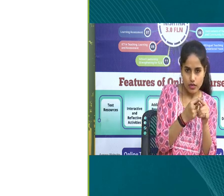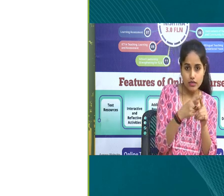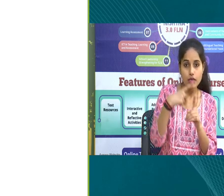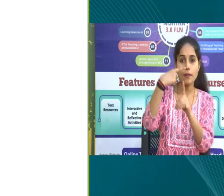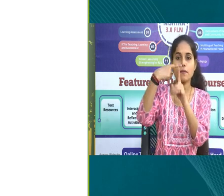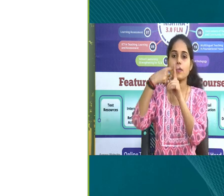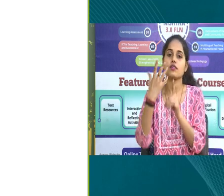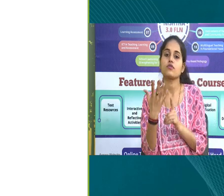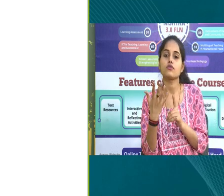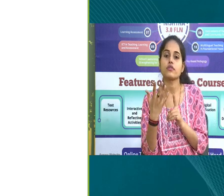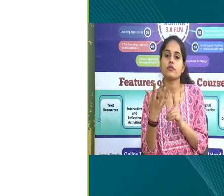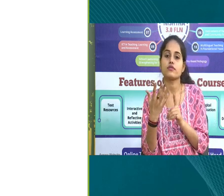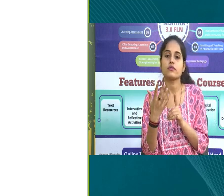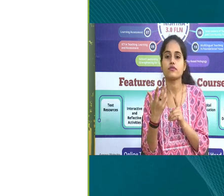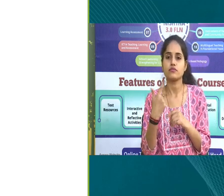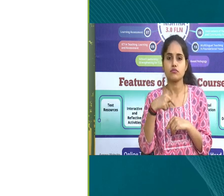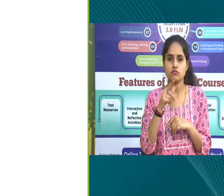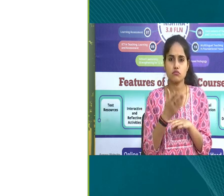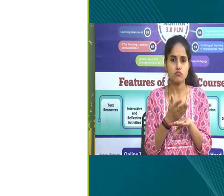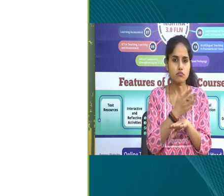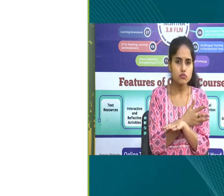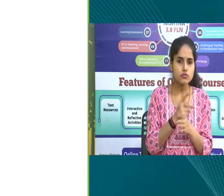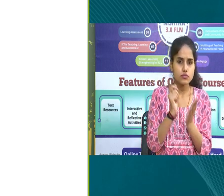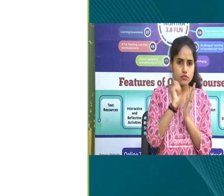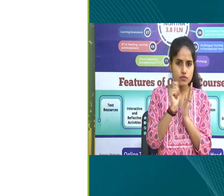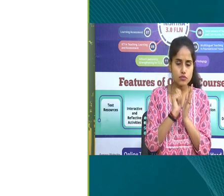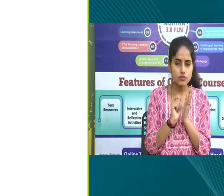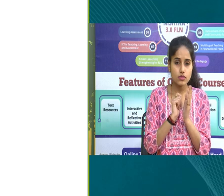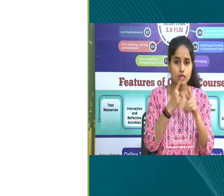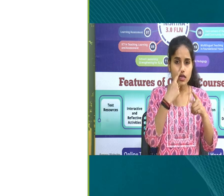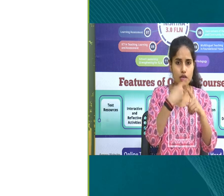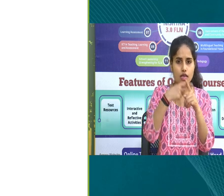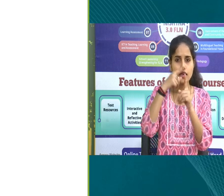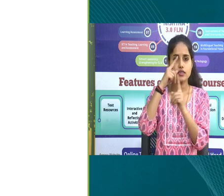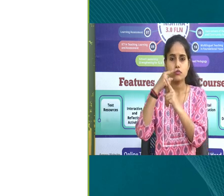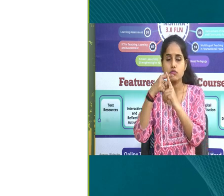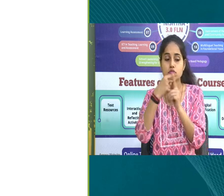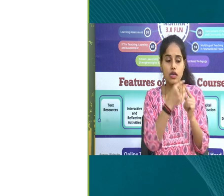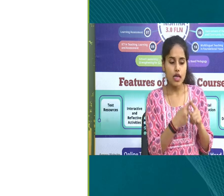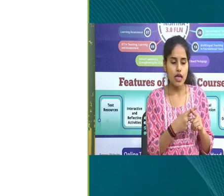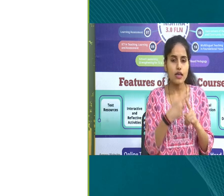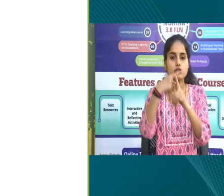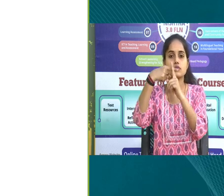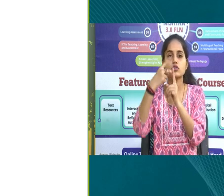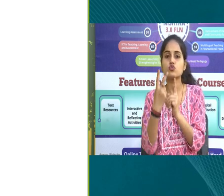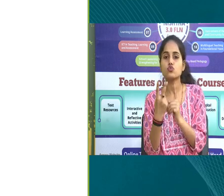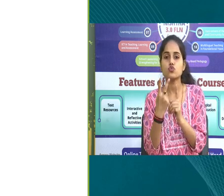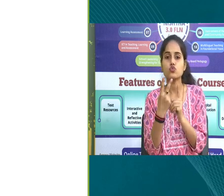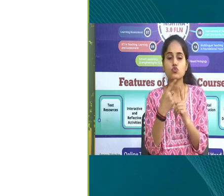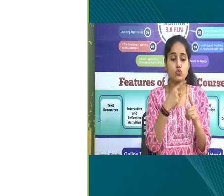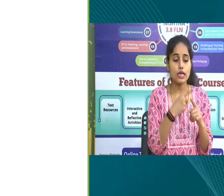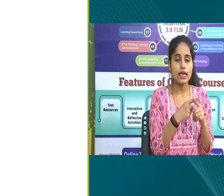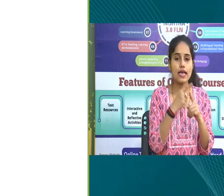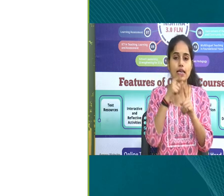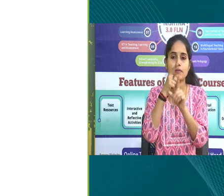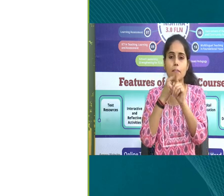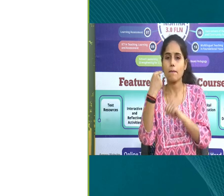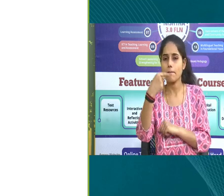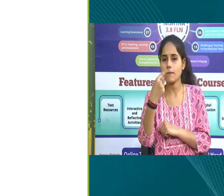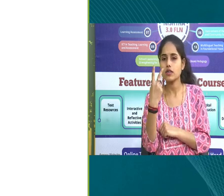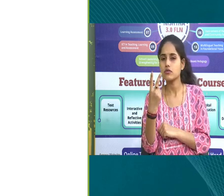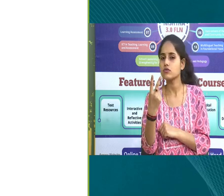जैसे अभी हमने आपको और हमने किया था स्टार्टिंग में एक्स + 2 एक्स - 2 इसमें दो टर्म्स आपको नजर ए रहे होंगे